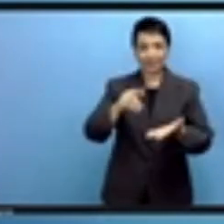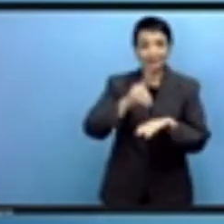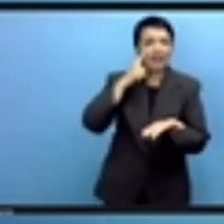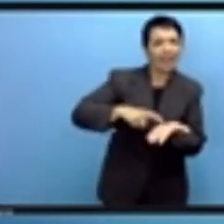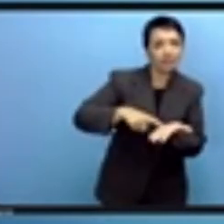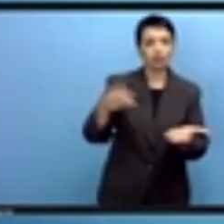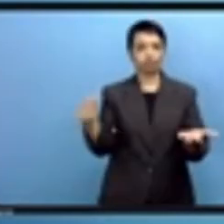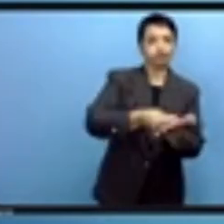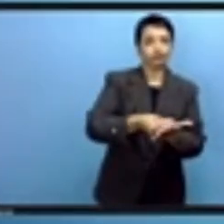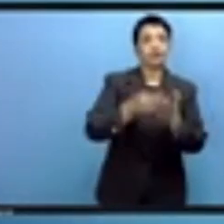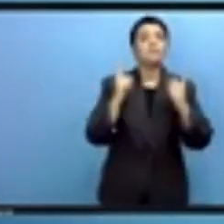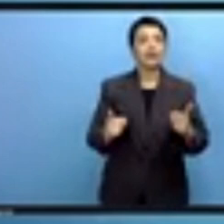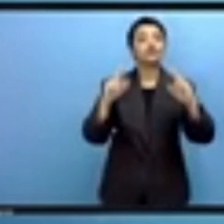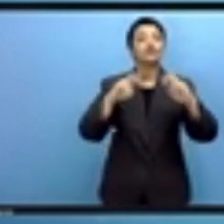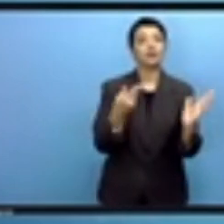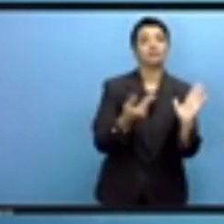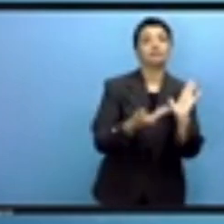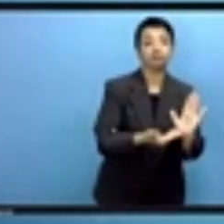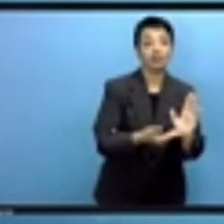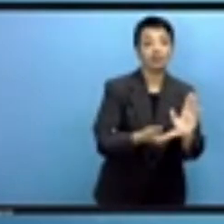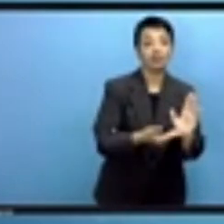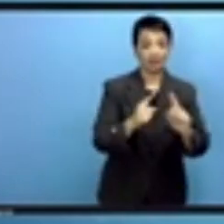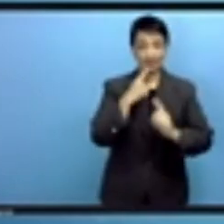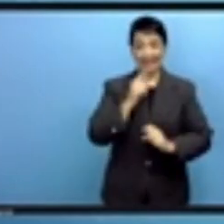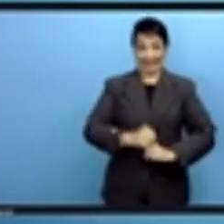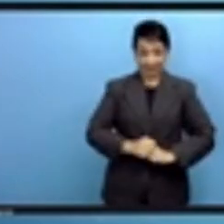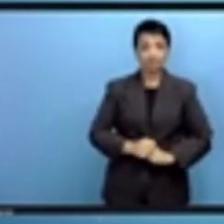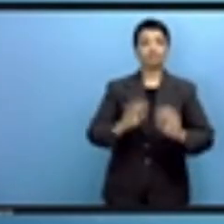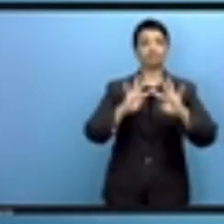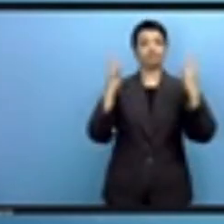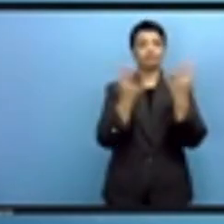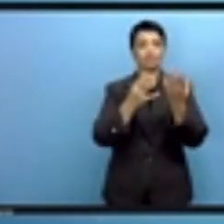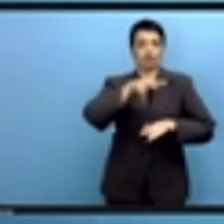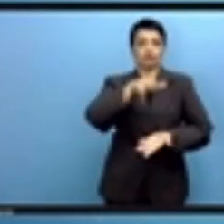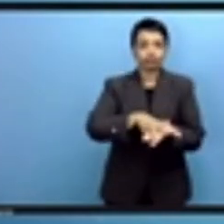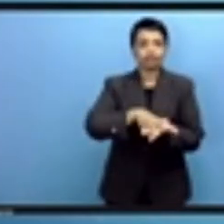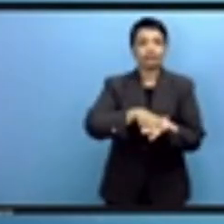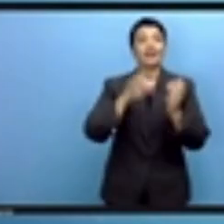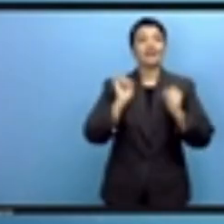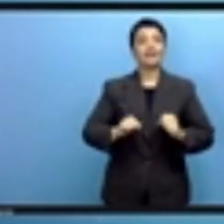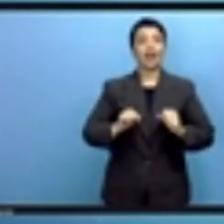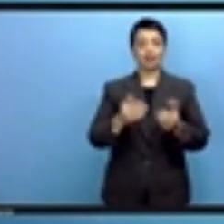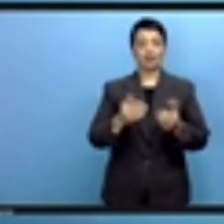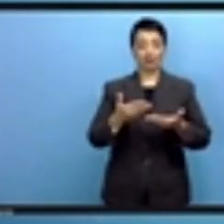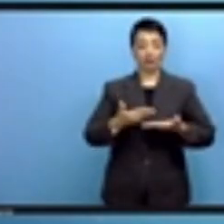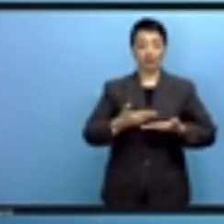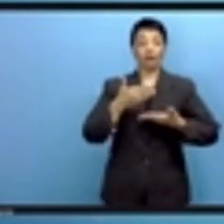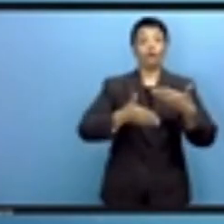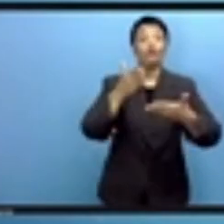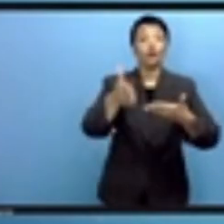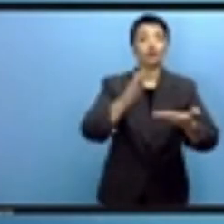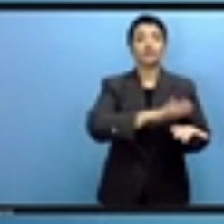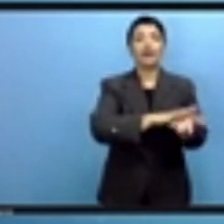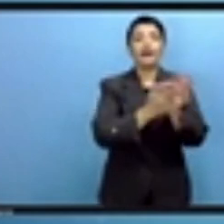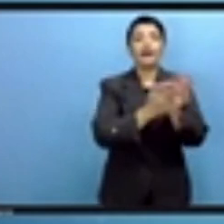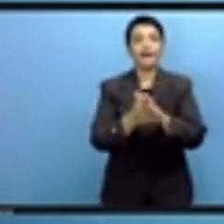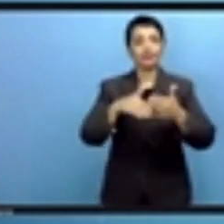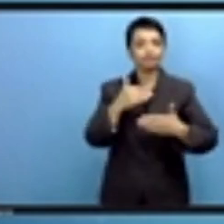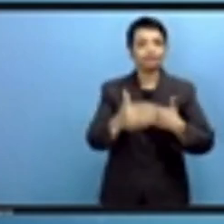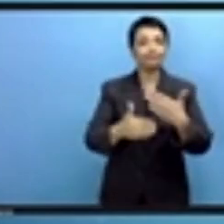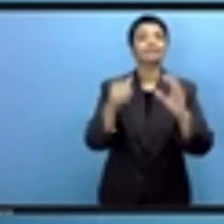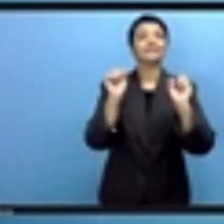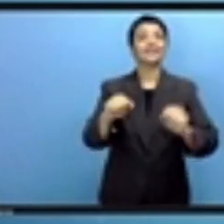迫的，要确保一旦我们通过采用数字契约要进